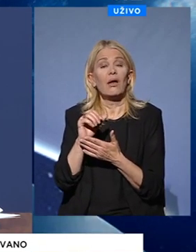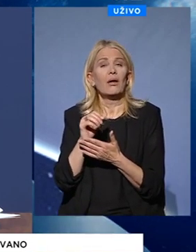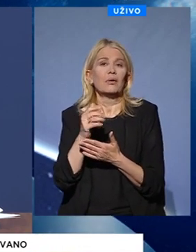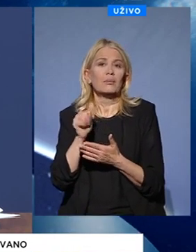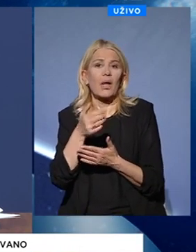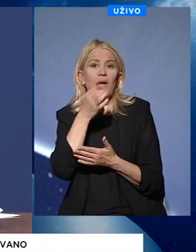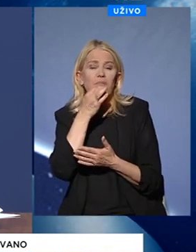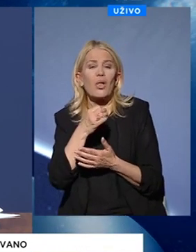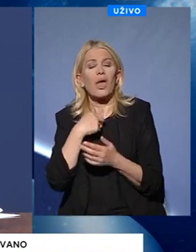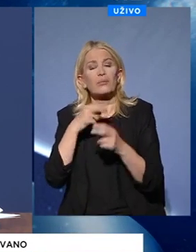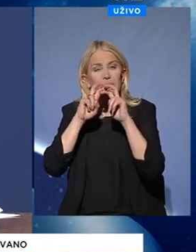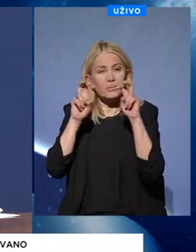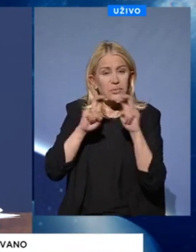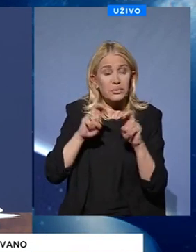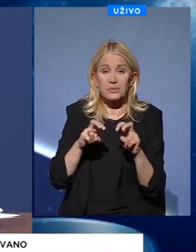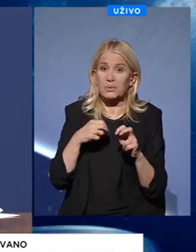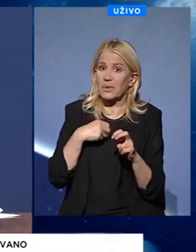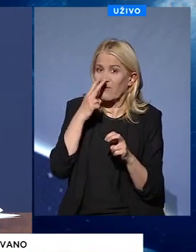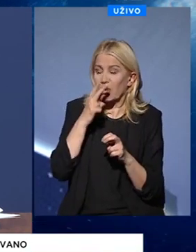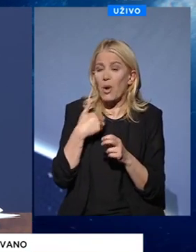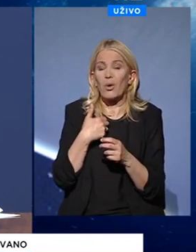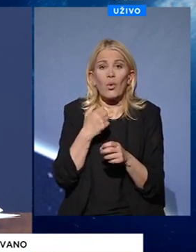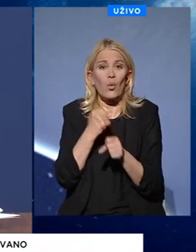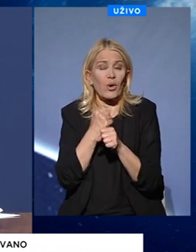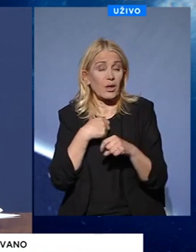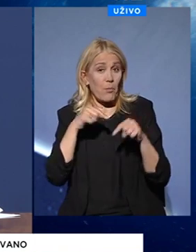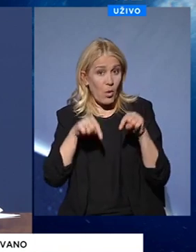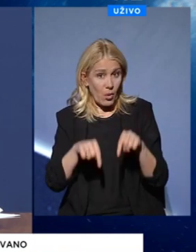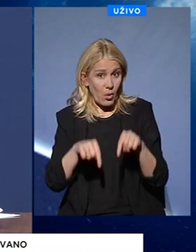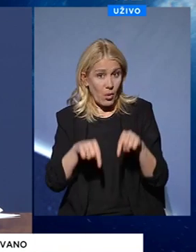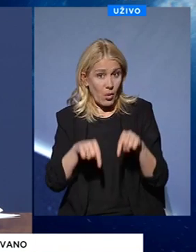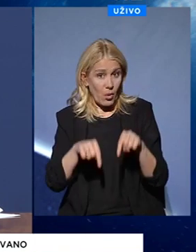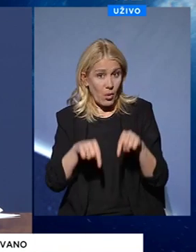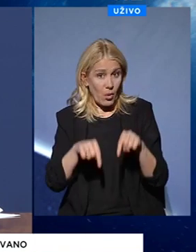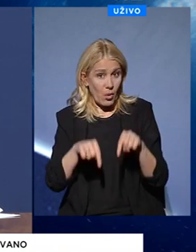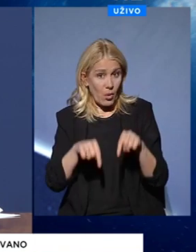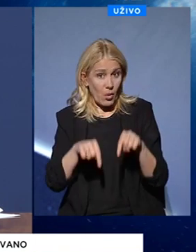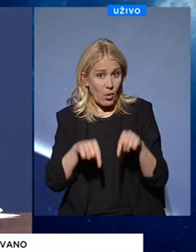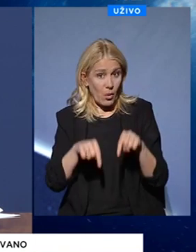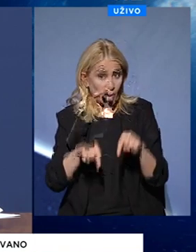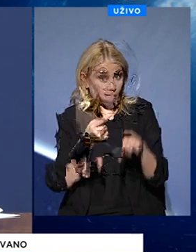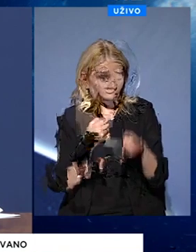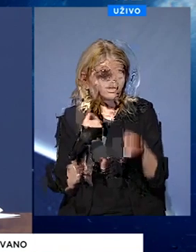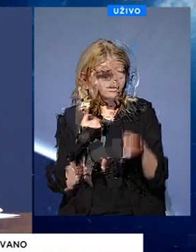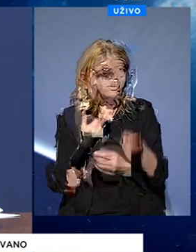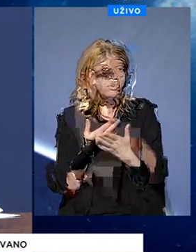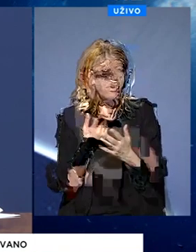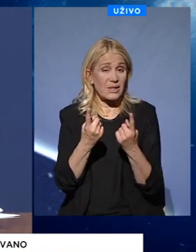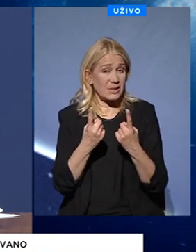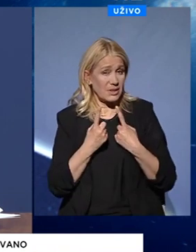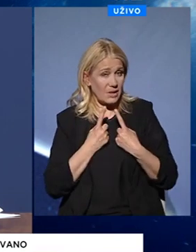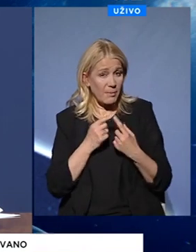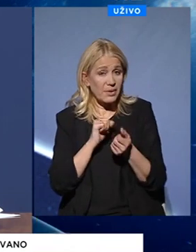najdobronamernije izanaliziramo i prilagodimo i primenimo kod nas, ali kažem, pošto smo ostavljeni sami